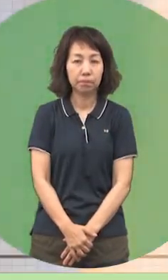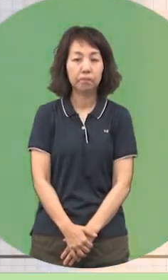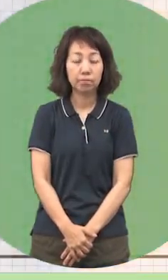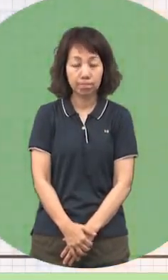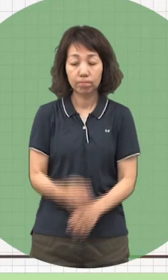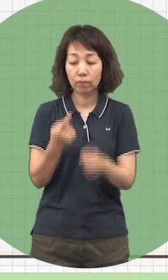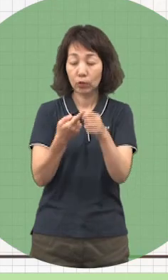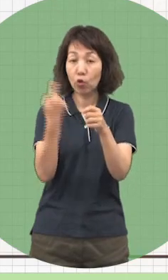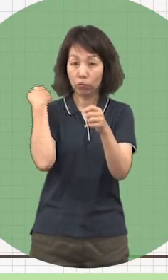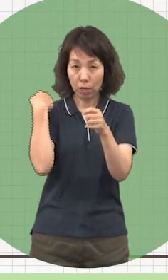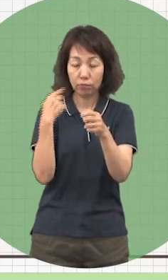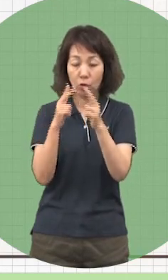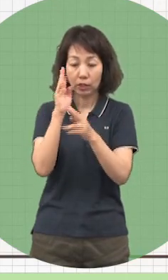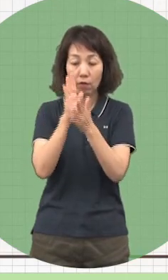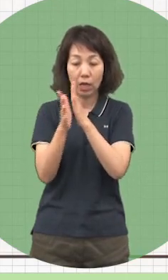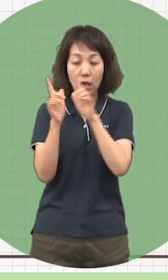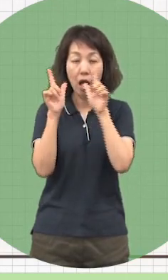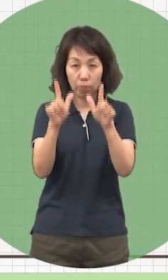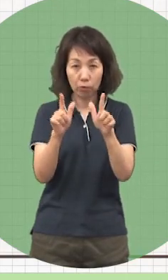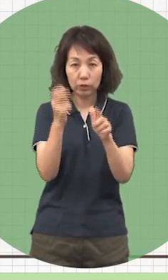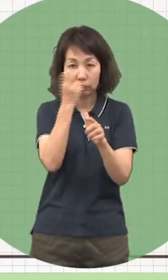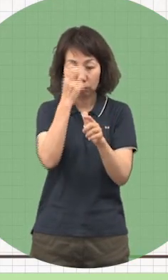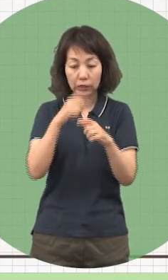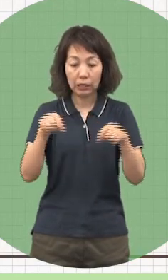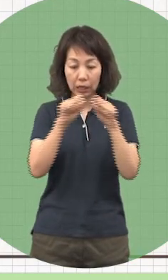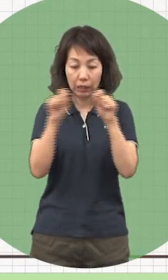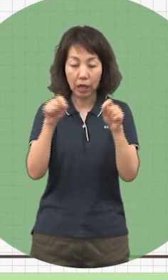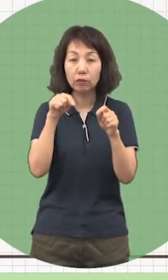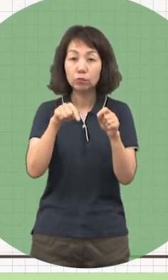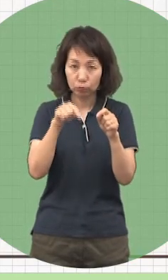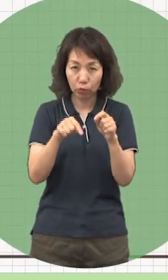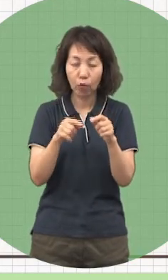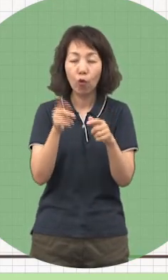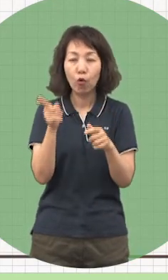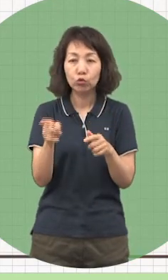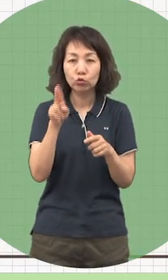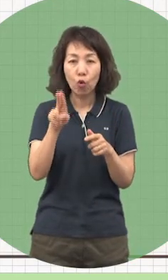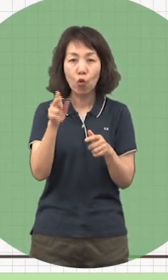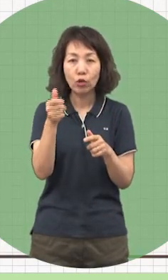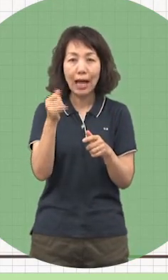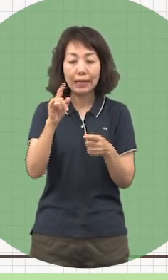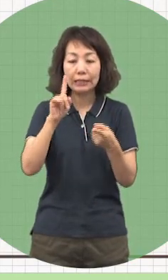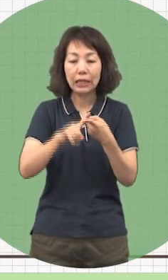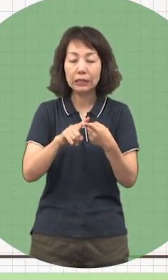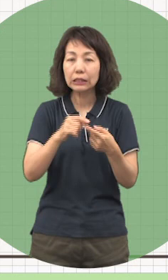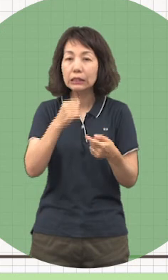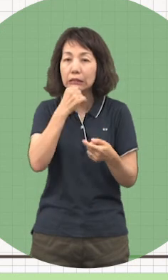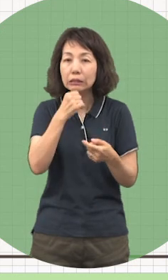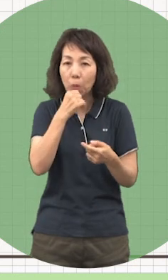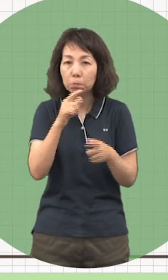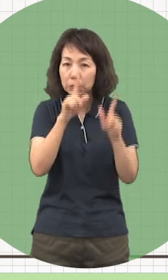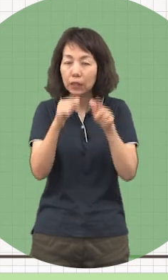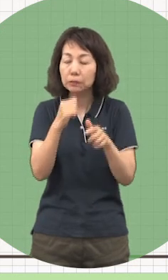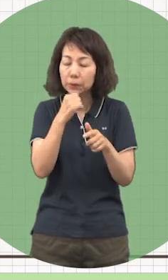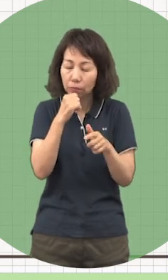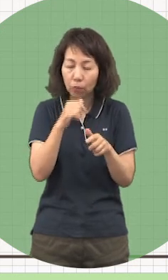昨年県が発表した調査によると、相対的貧困にある子どもの割合は